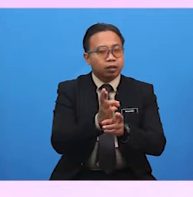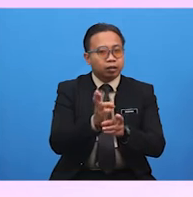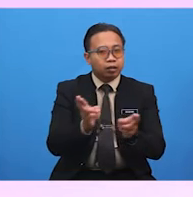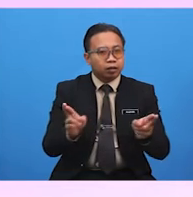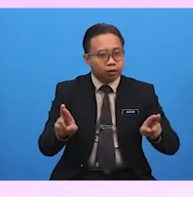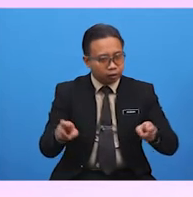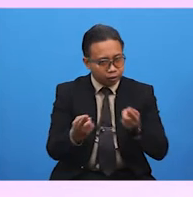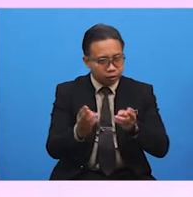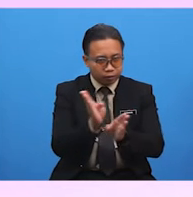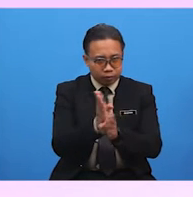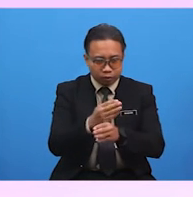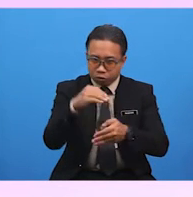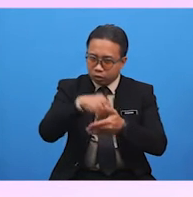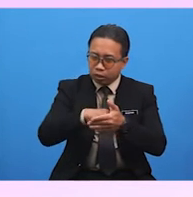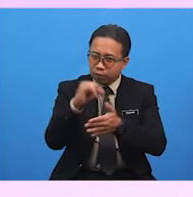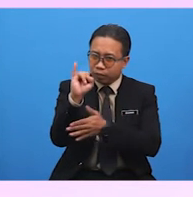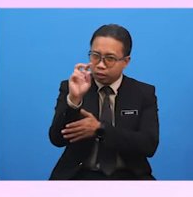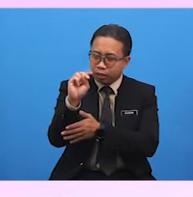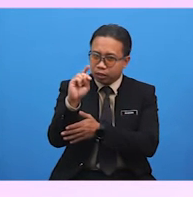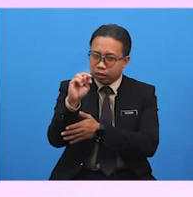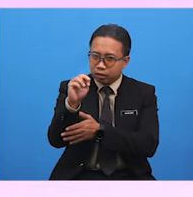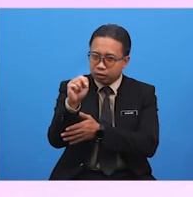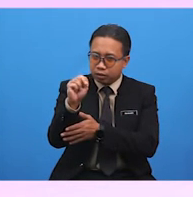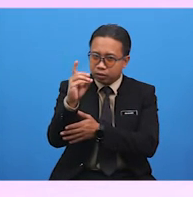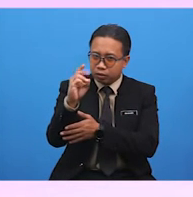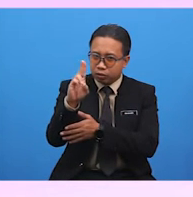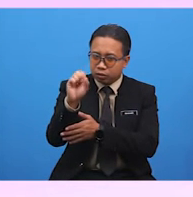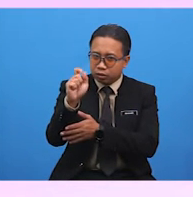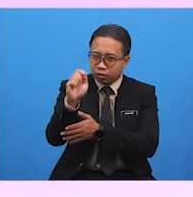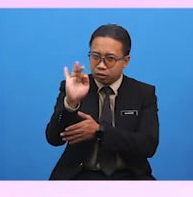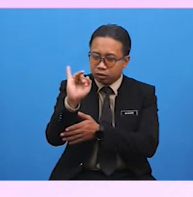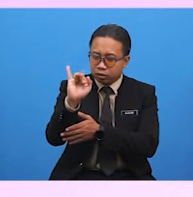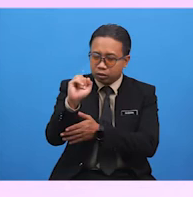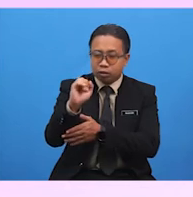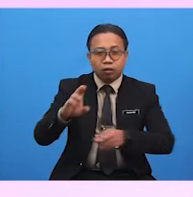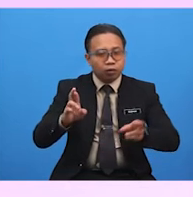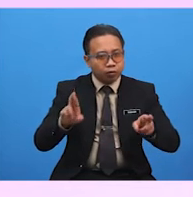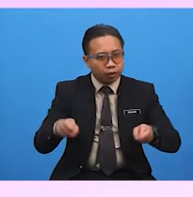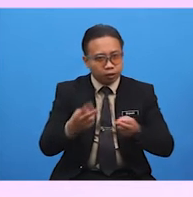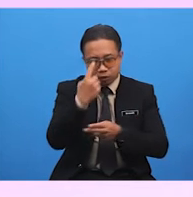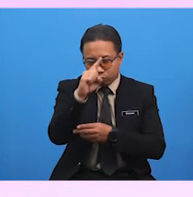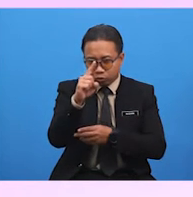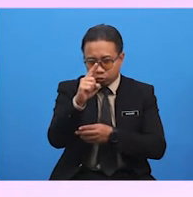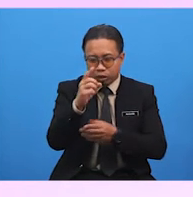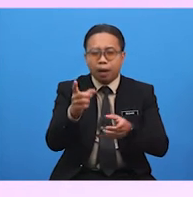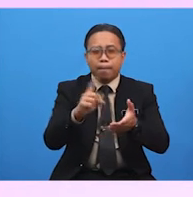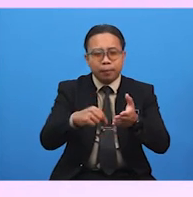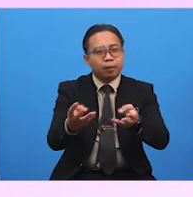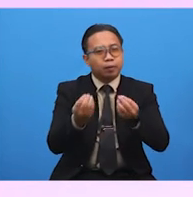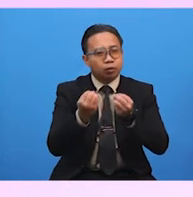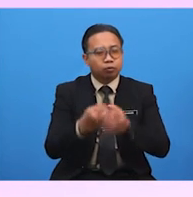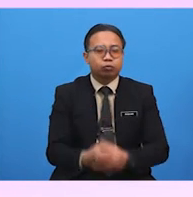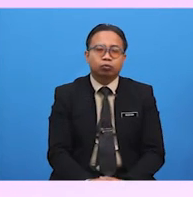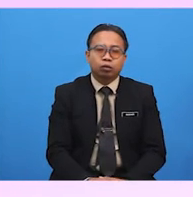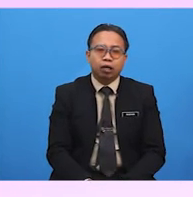ilustrasi dalam bidang industri merujuk kepada produk yang direka untuk keperluan tertentu.